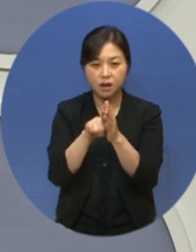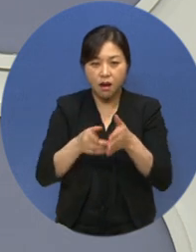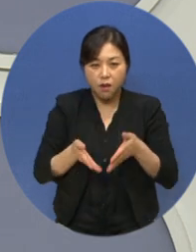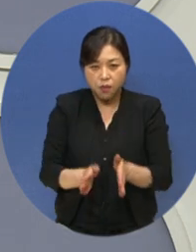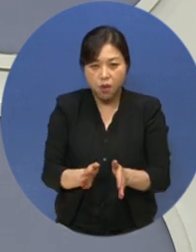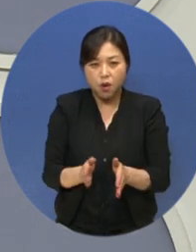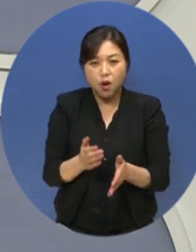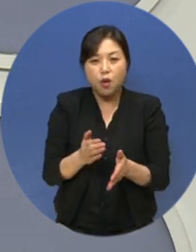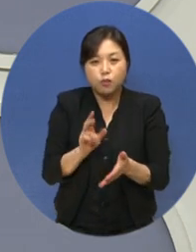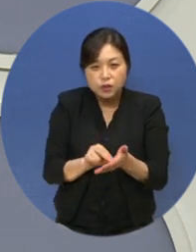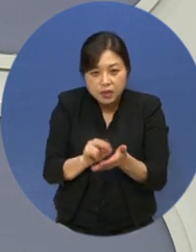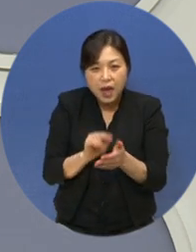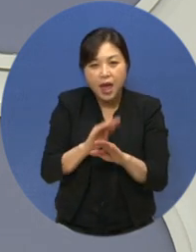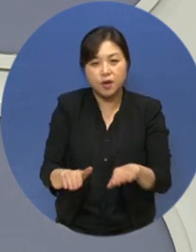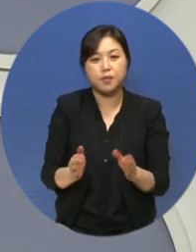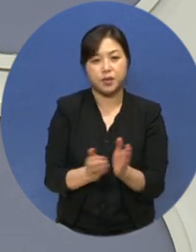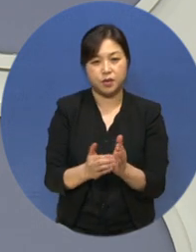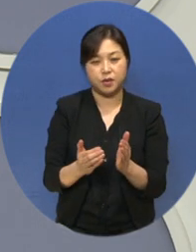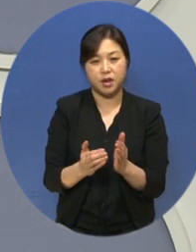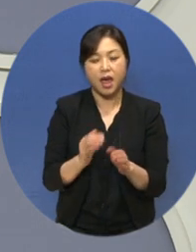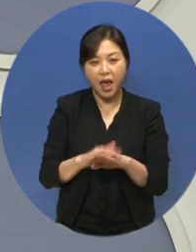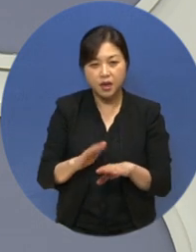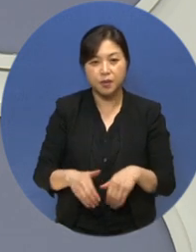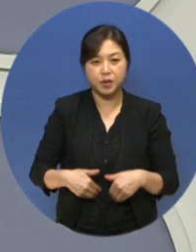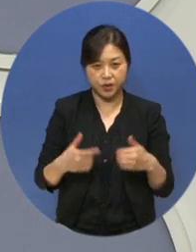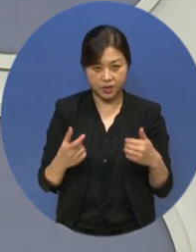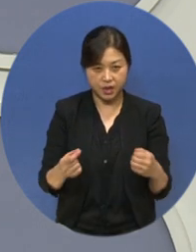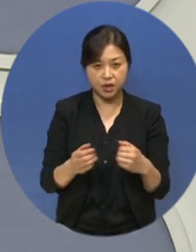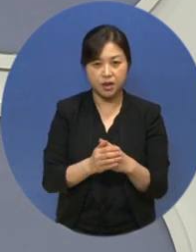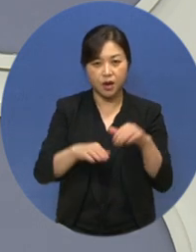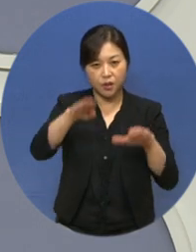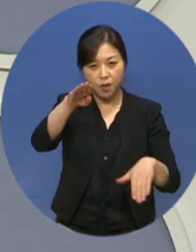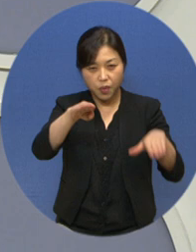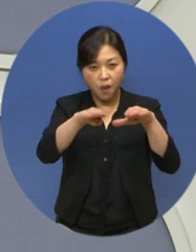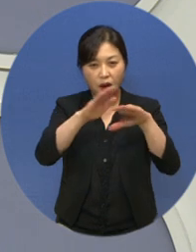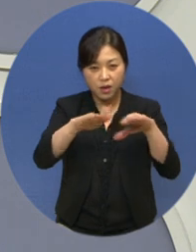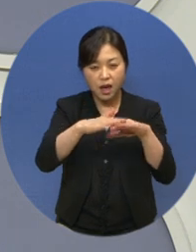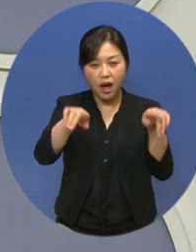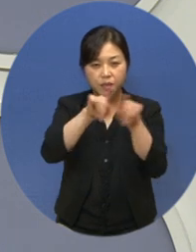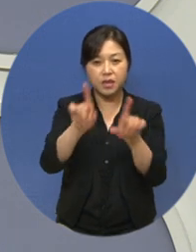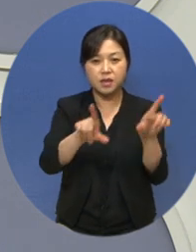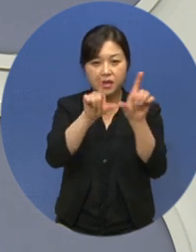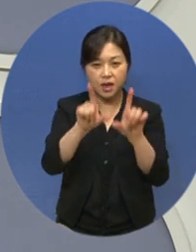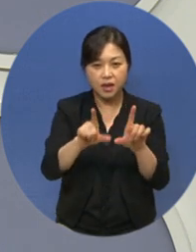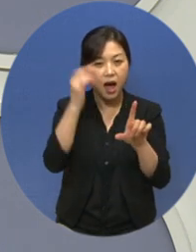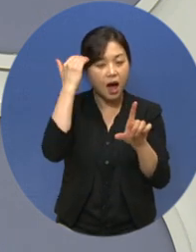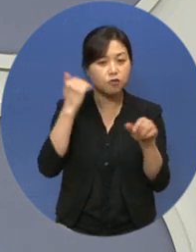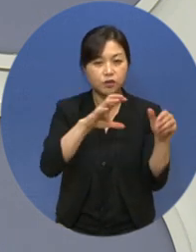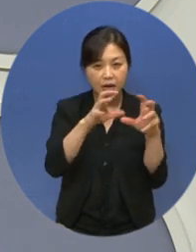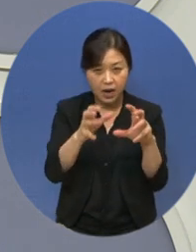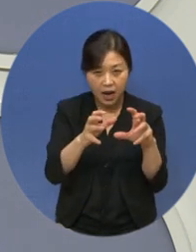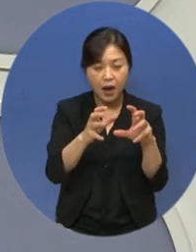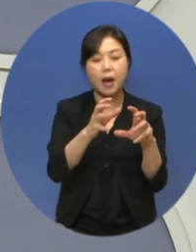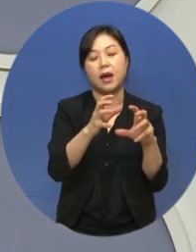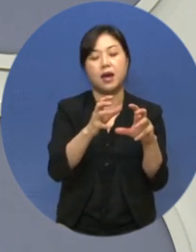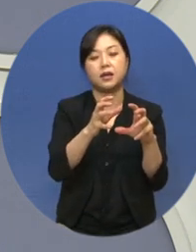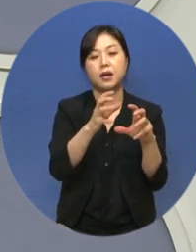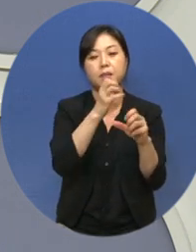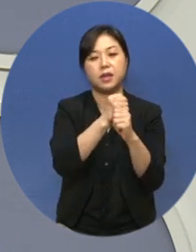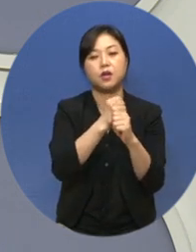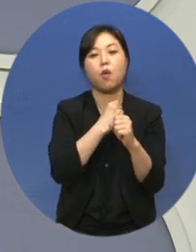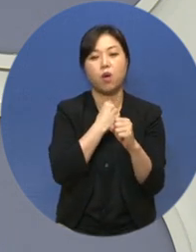정책을 여기서 가장 커 자문은 사이 양극화를 해서 더불어 잘 서는 대목이 됐으면 좋겠다 그러 안에 제시하는 겠다는 게 첫 번째